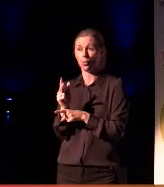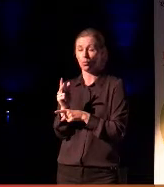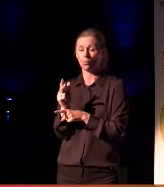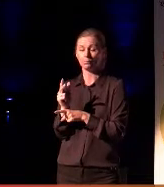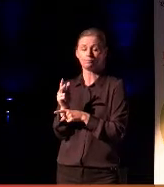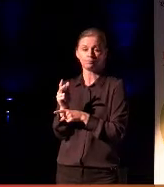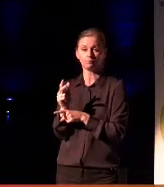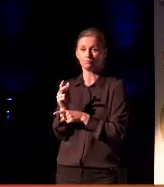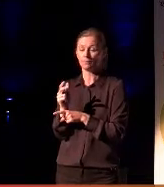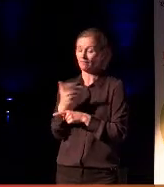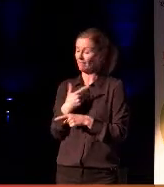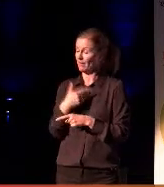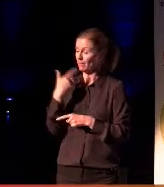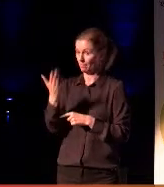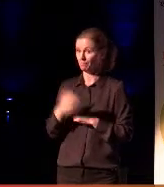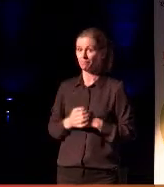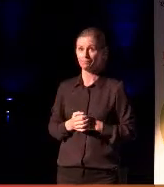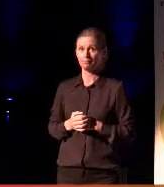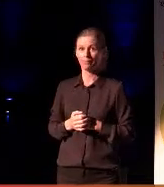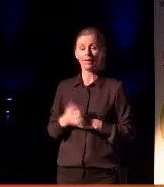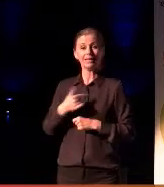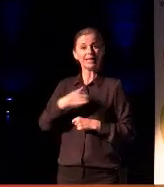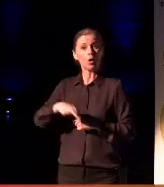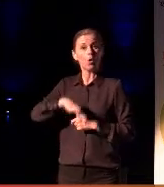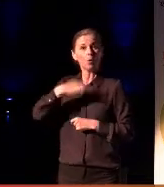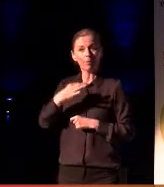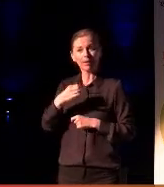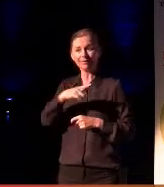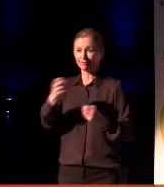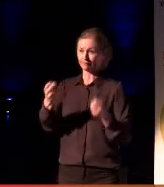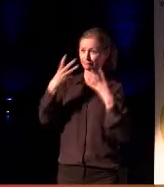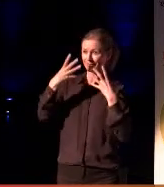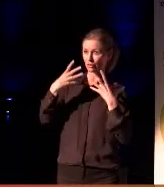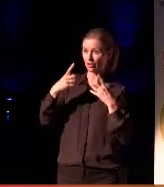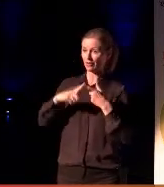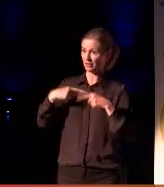Så det veldig, veldig, veldig bra. Så jeg håper jeg har gitt et lite inntrykk at